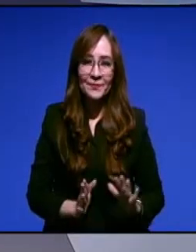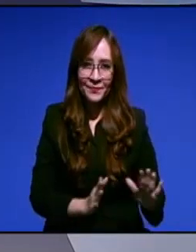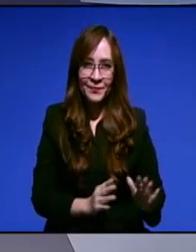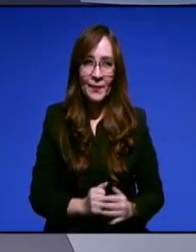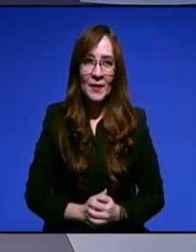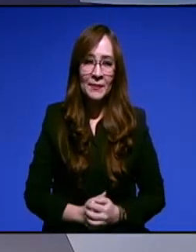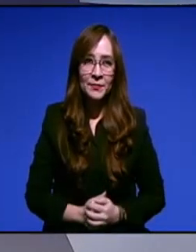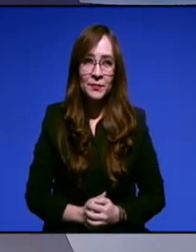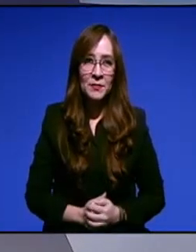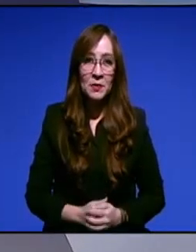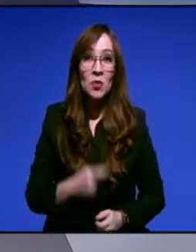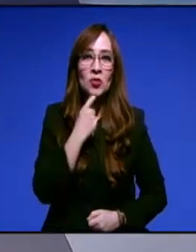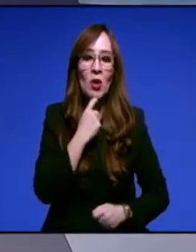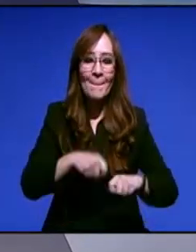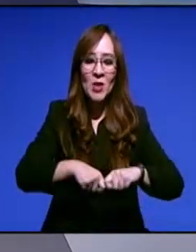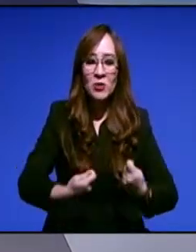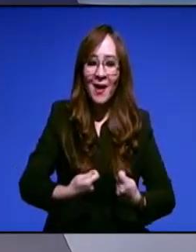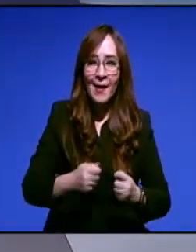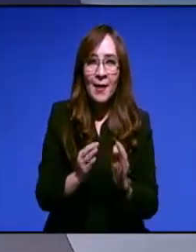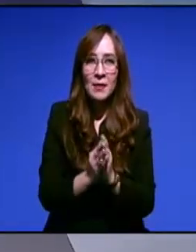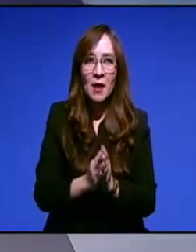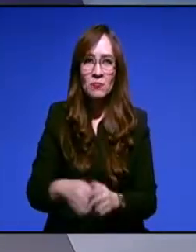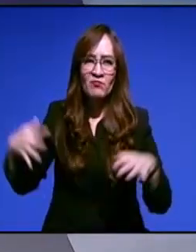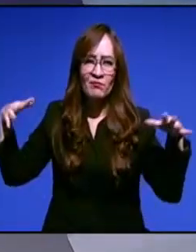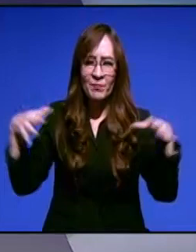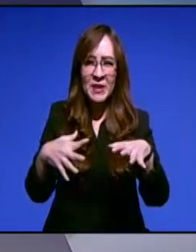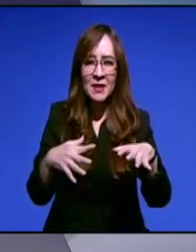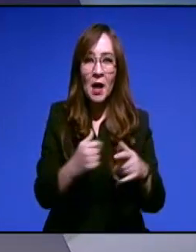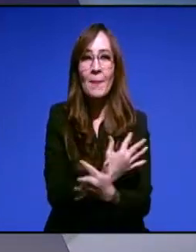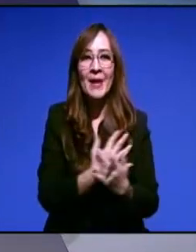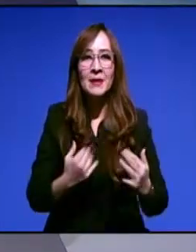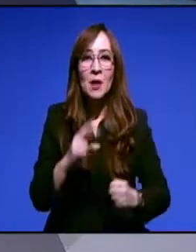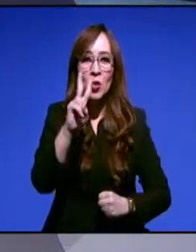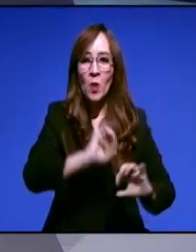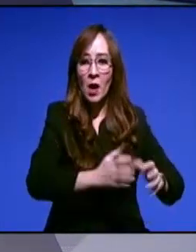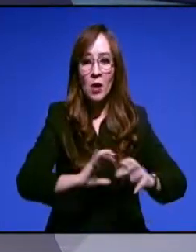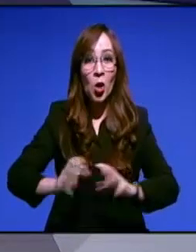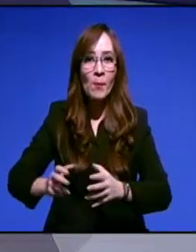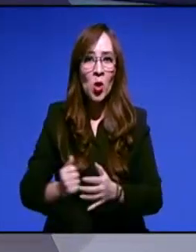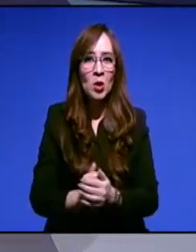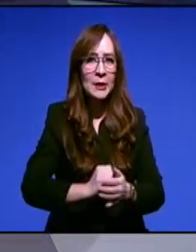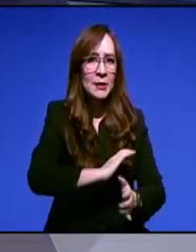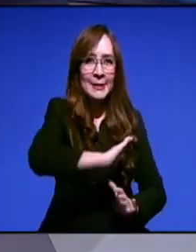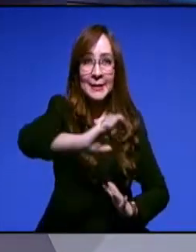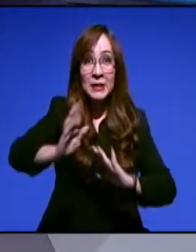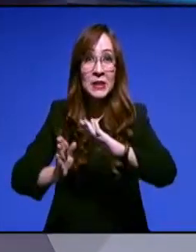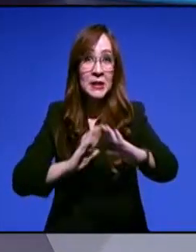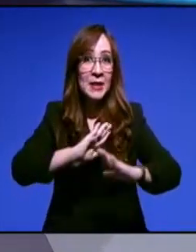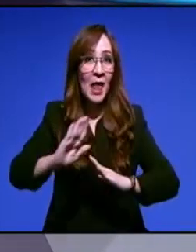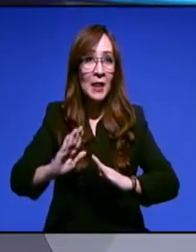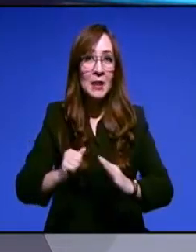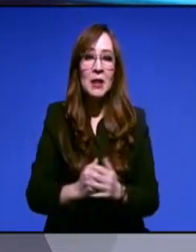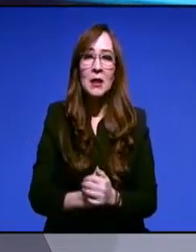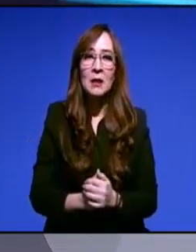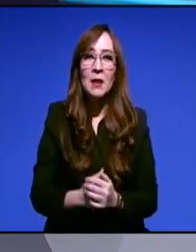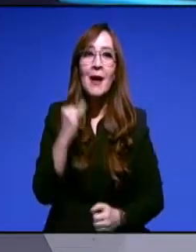Pemirsa, buntut perusakan dan penyerangan warga yang dilakukan massa dua perguruan silat, Polres Situbondo menyisir permukiman untuk